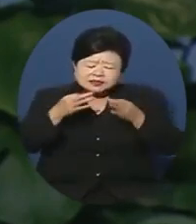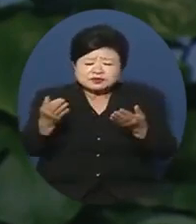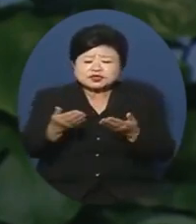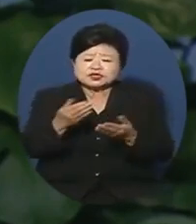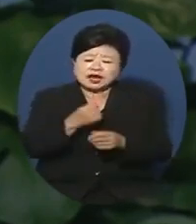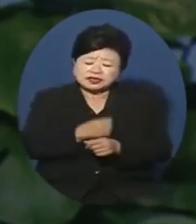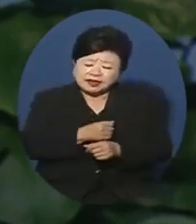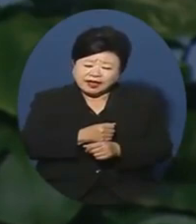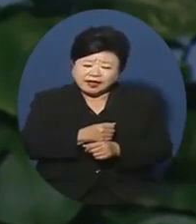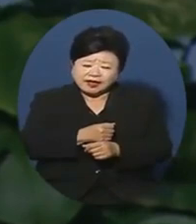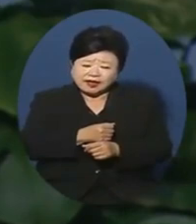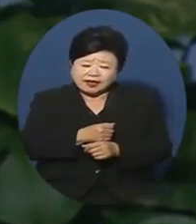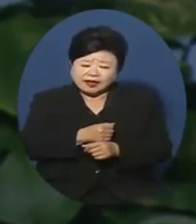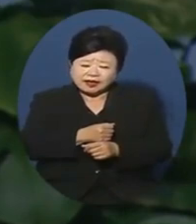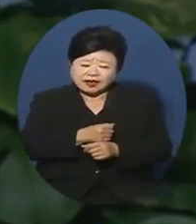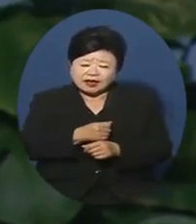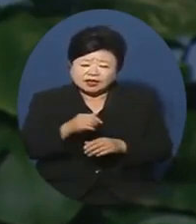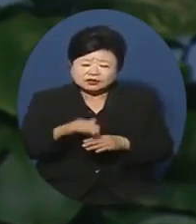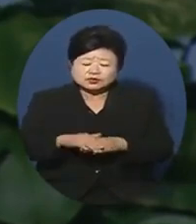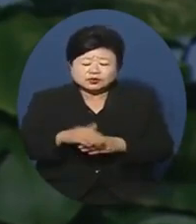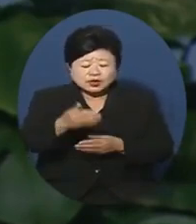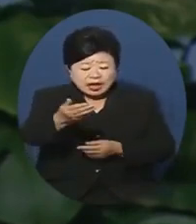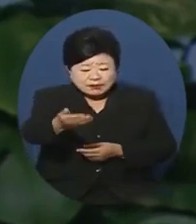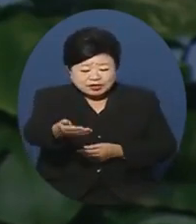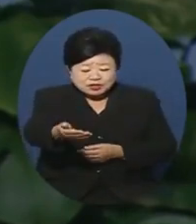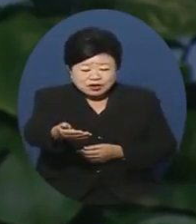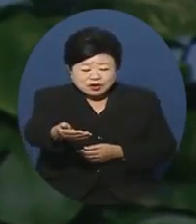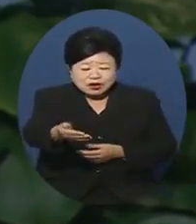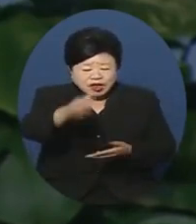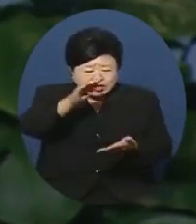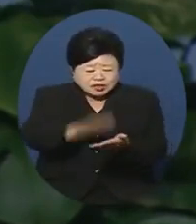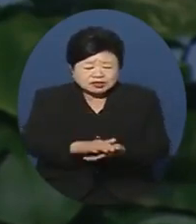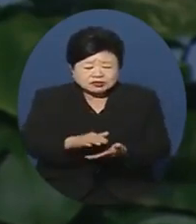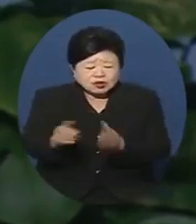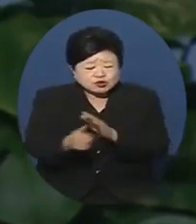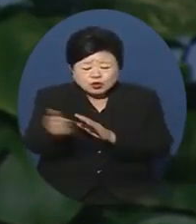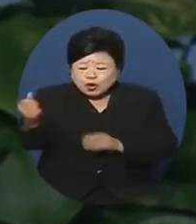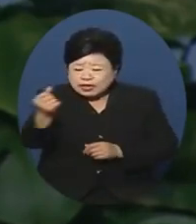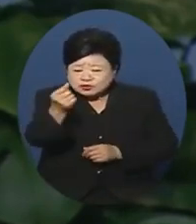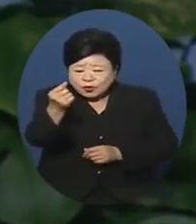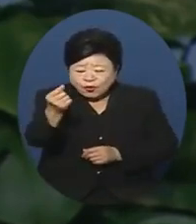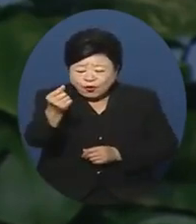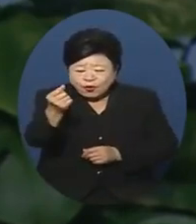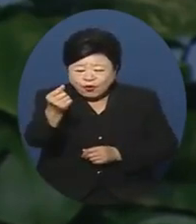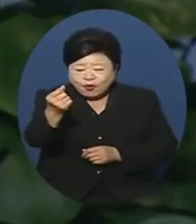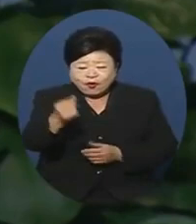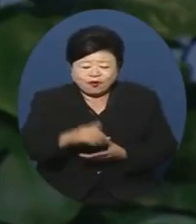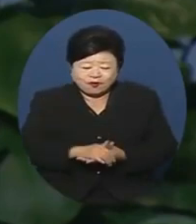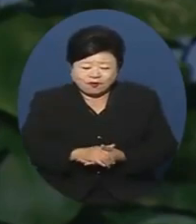하는데 손을 내밀어서 뜨거운 소문을 가지고서